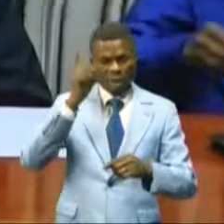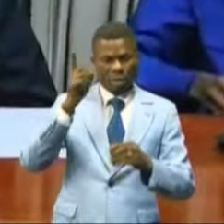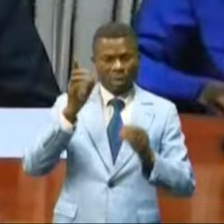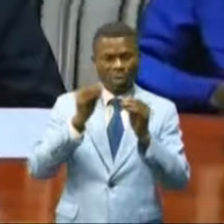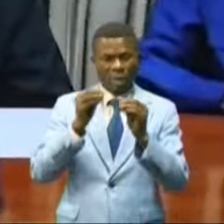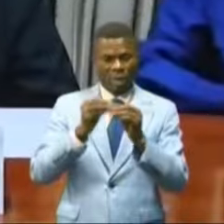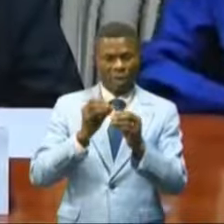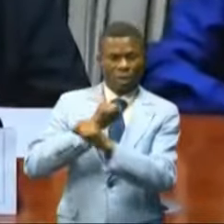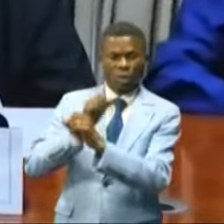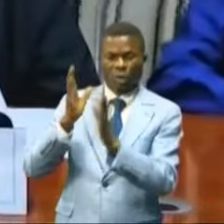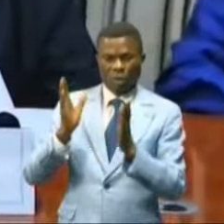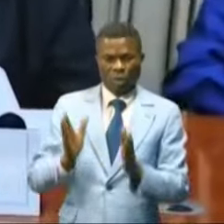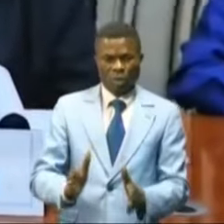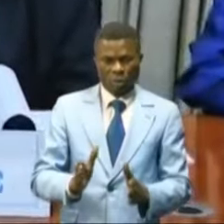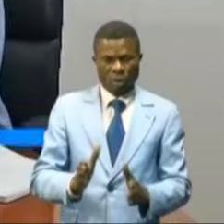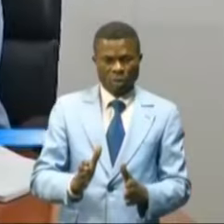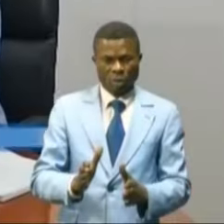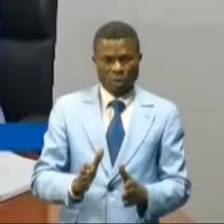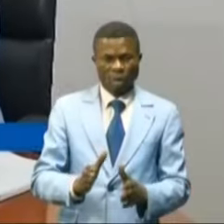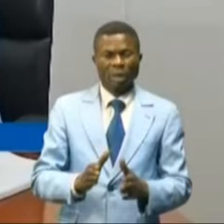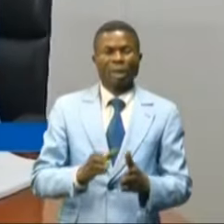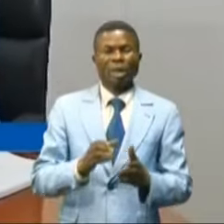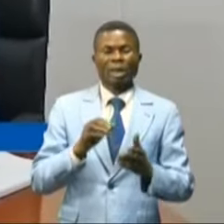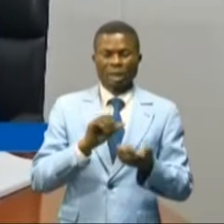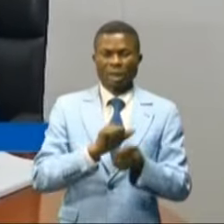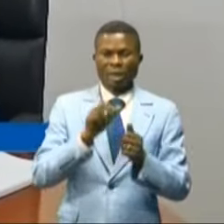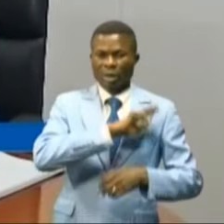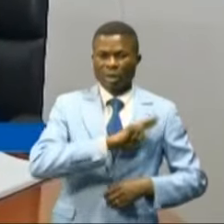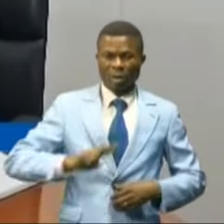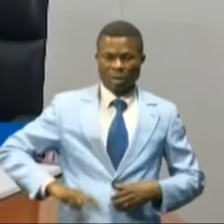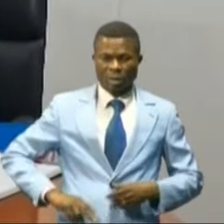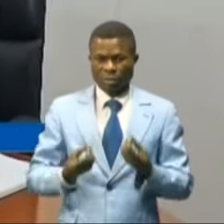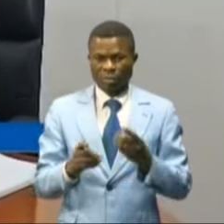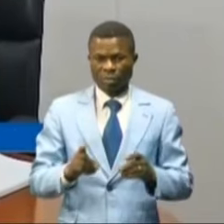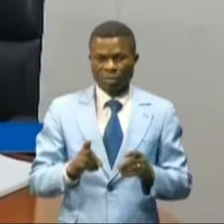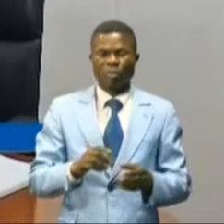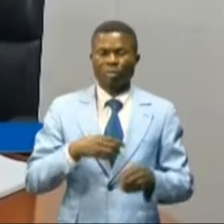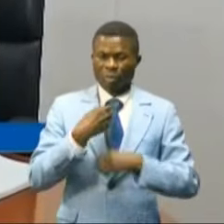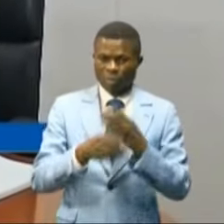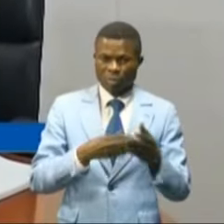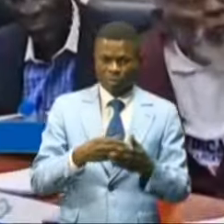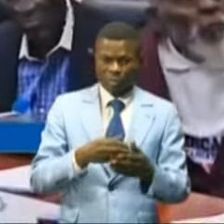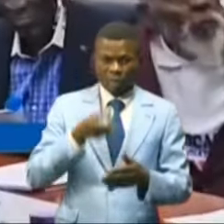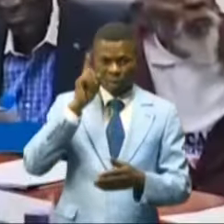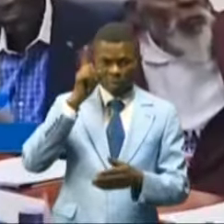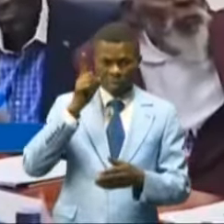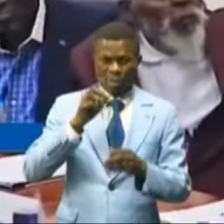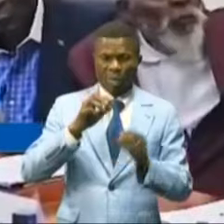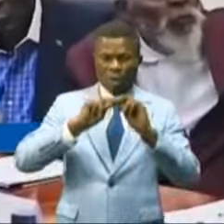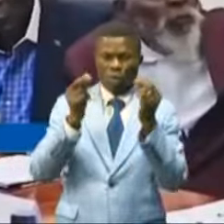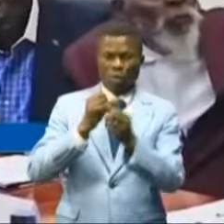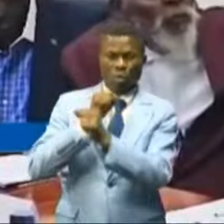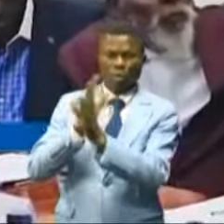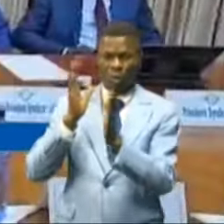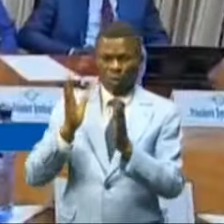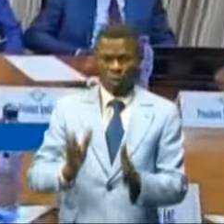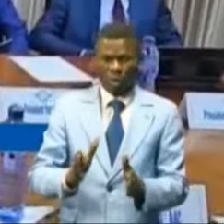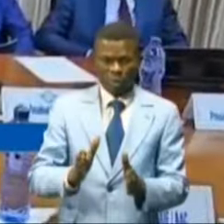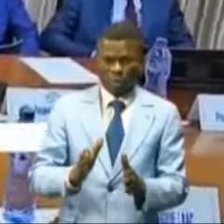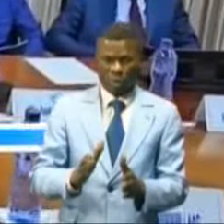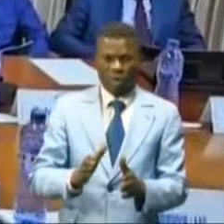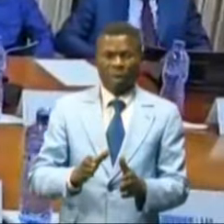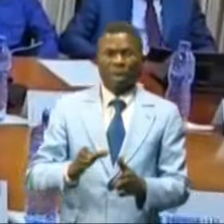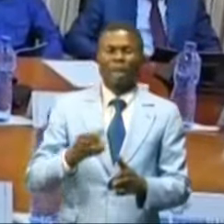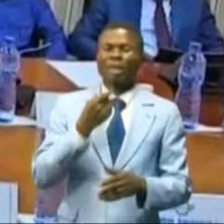élections syndicales de l'AACRDC, donnant ainsi naissance à la première délégation syndicale de l'histoire